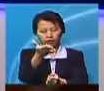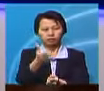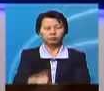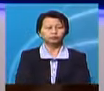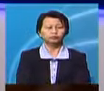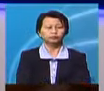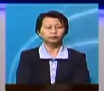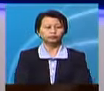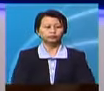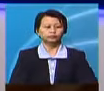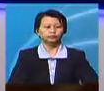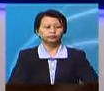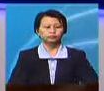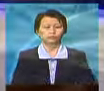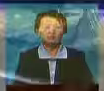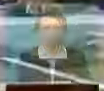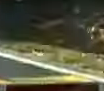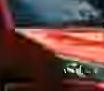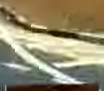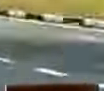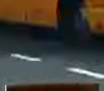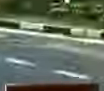saksikan.